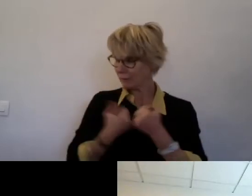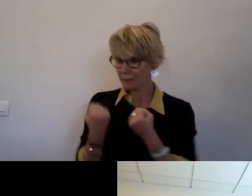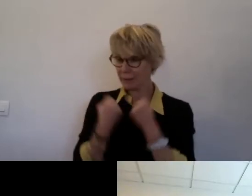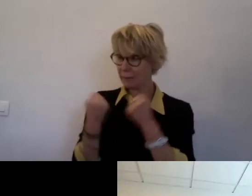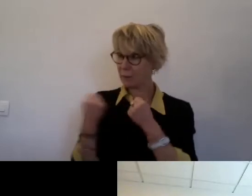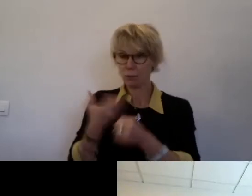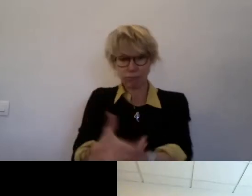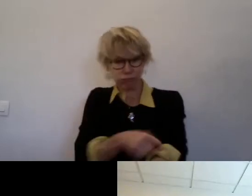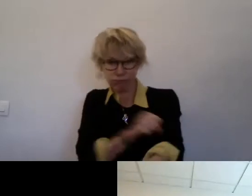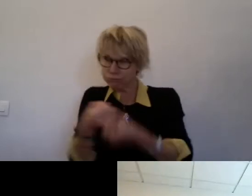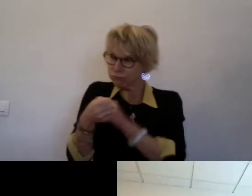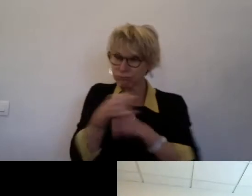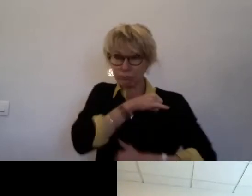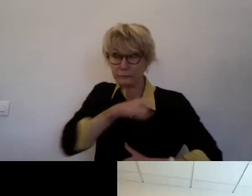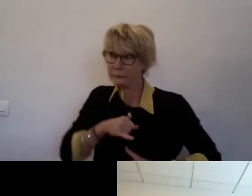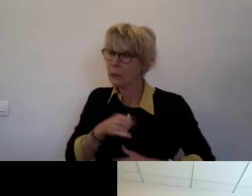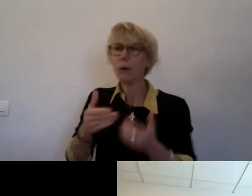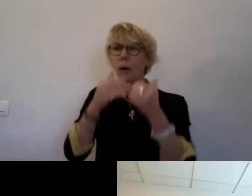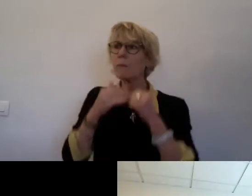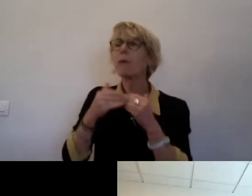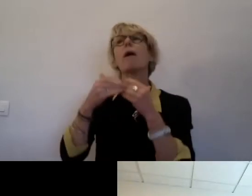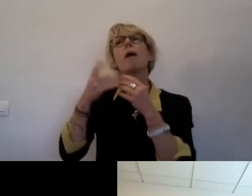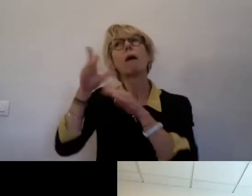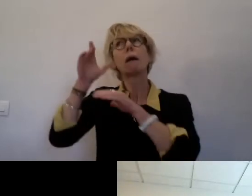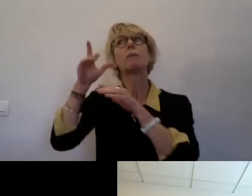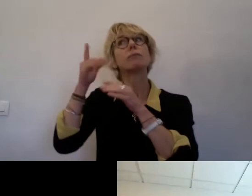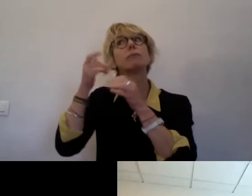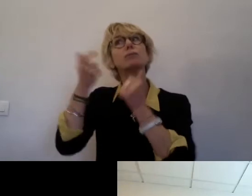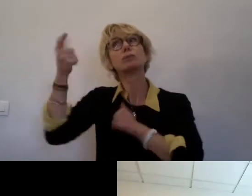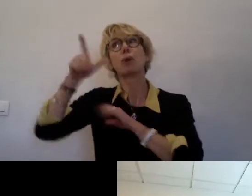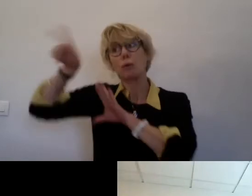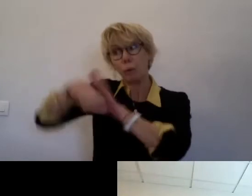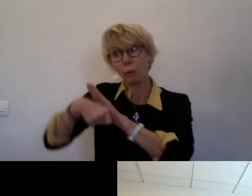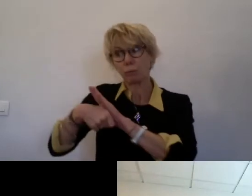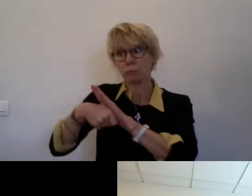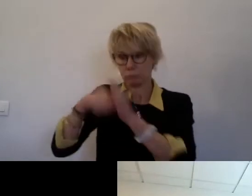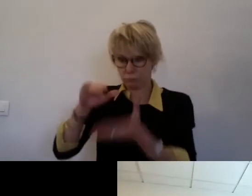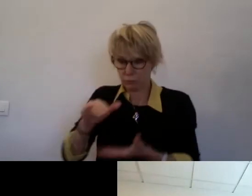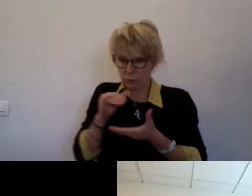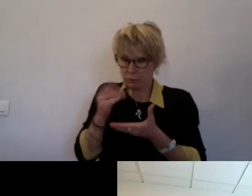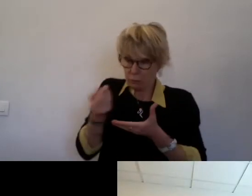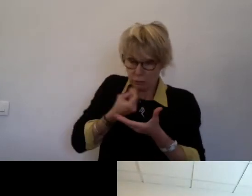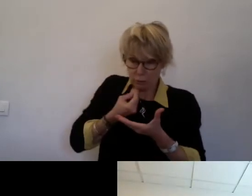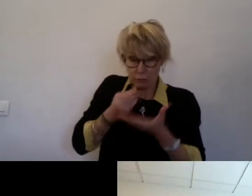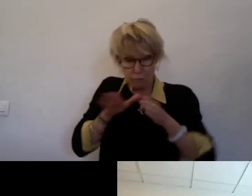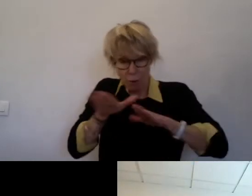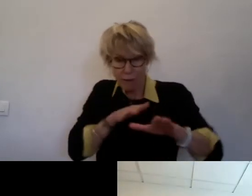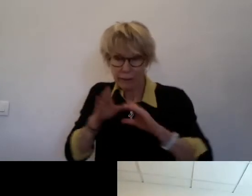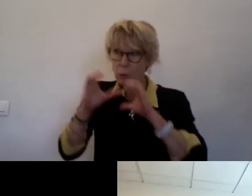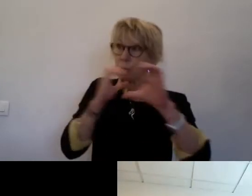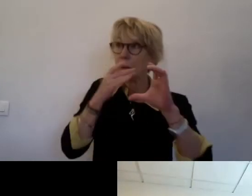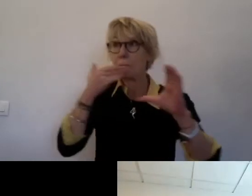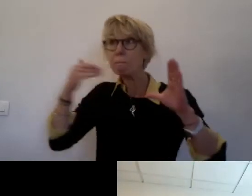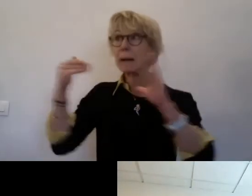énormément et grâce à des dons qu'on a eus en quantité importante pour avoir des moyens de communication et de